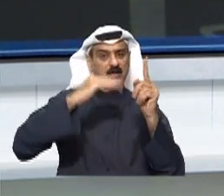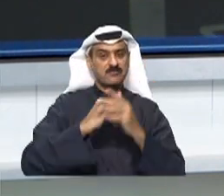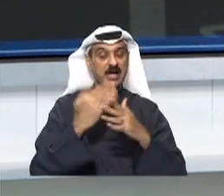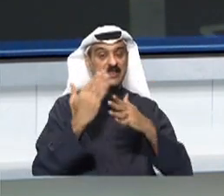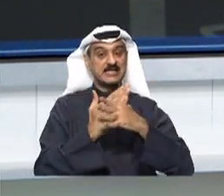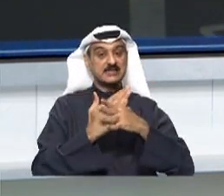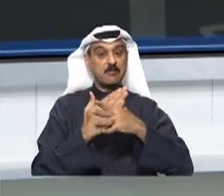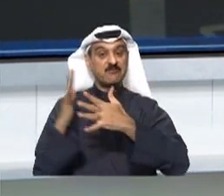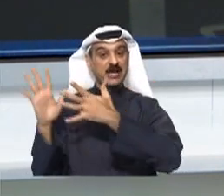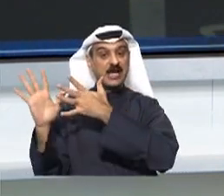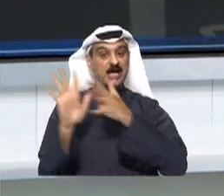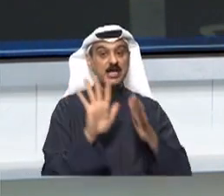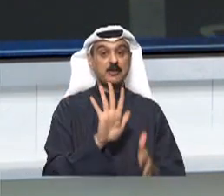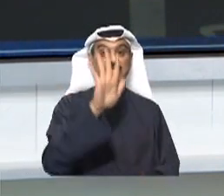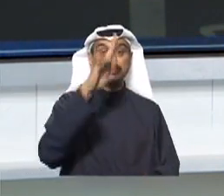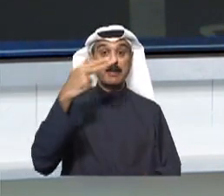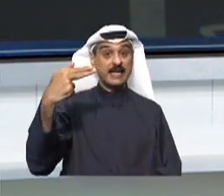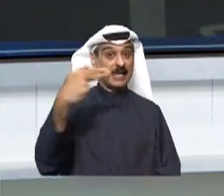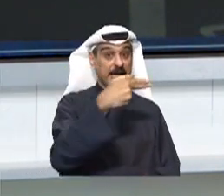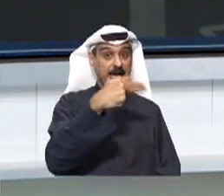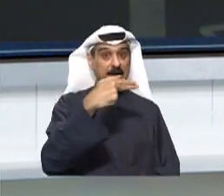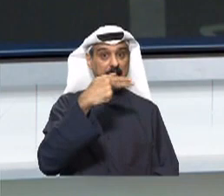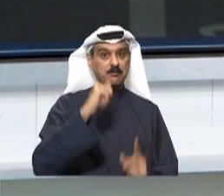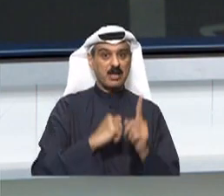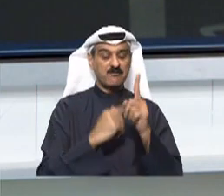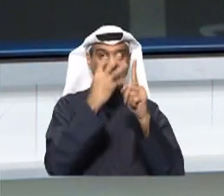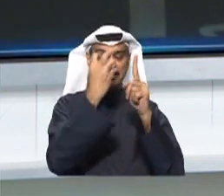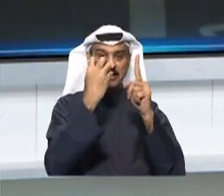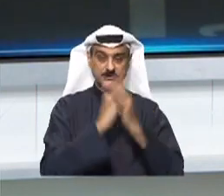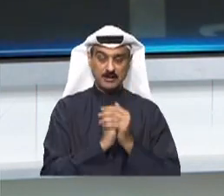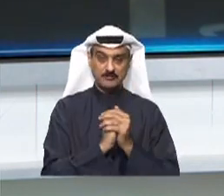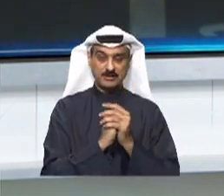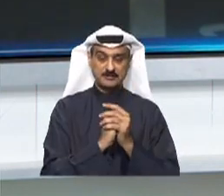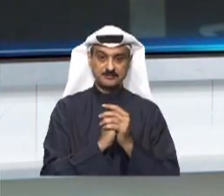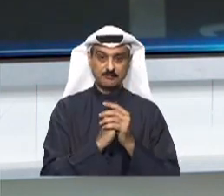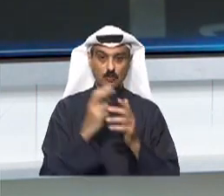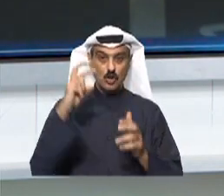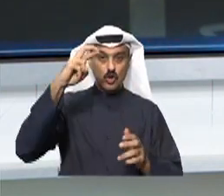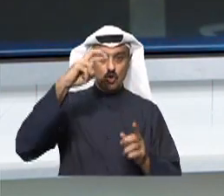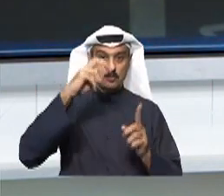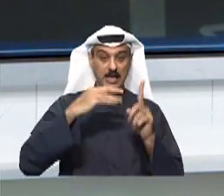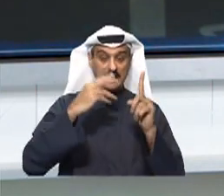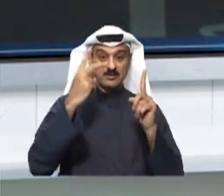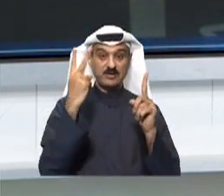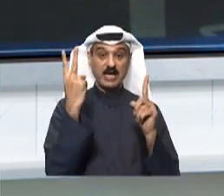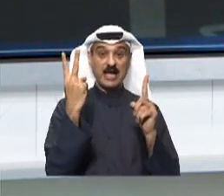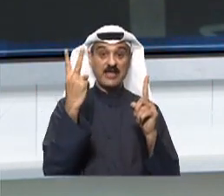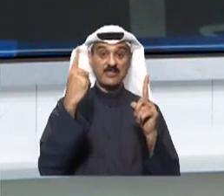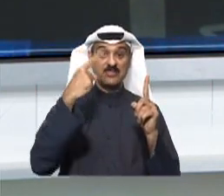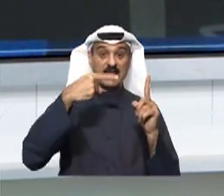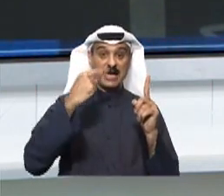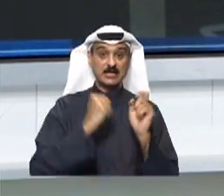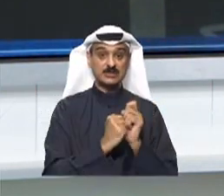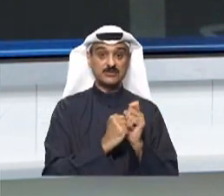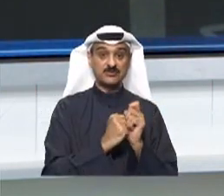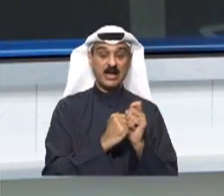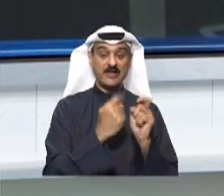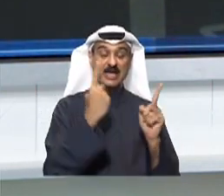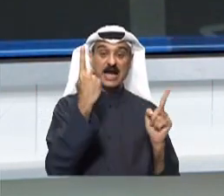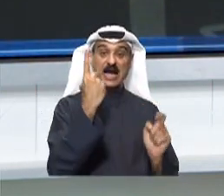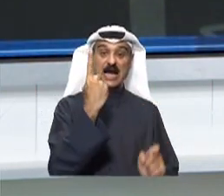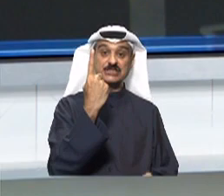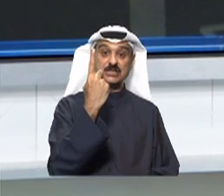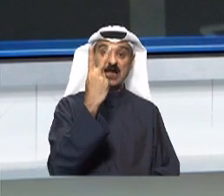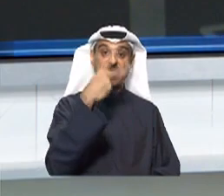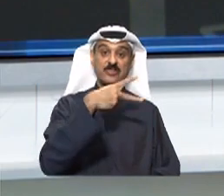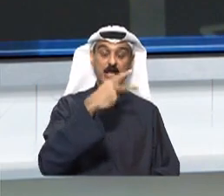الرياح الشمالية الغربية في يوم الأحد 12 إلى 32، وفي يوم الأثنين 10 إلى 32